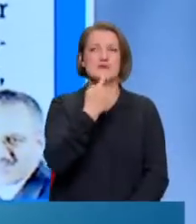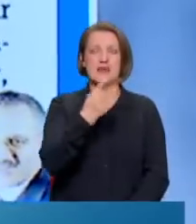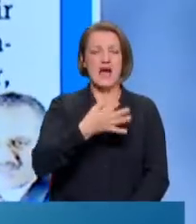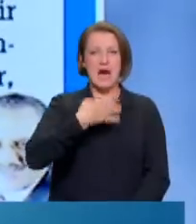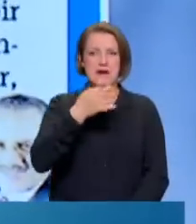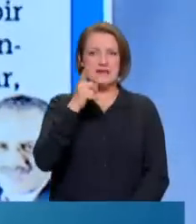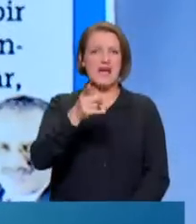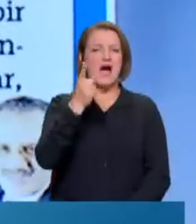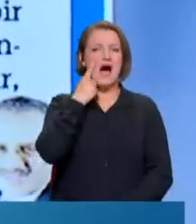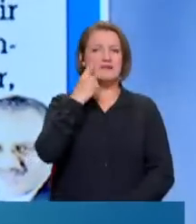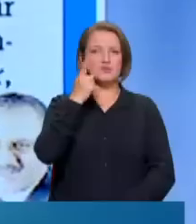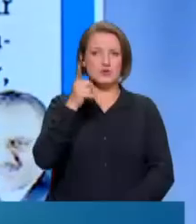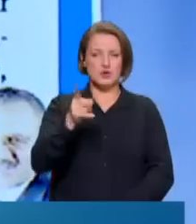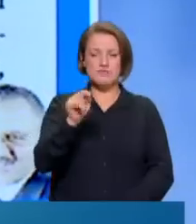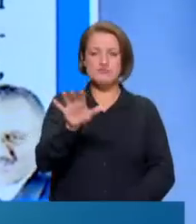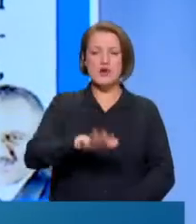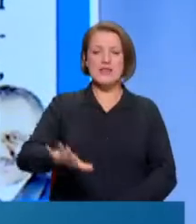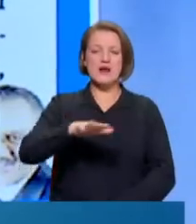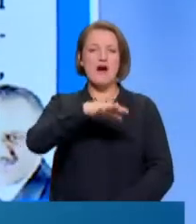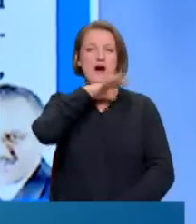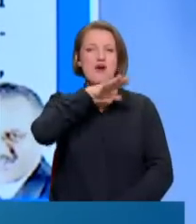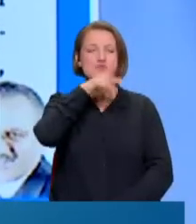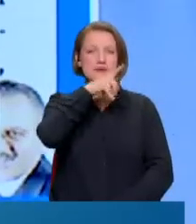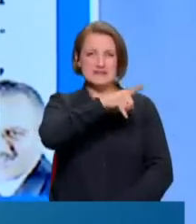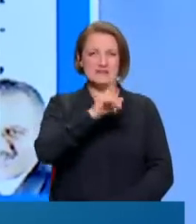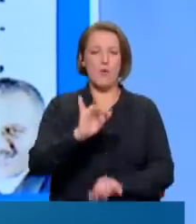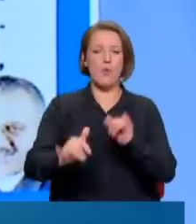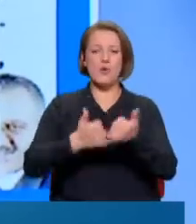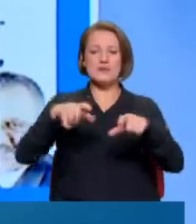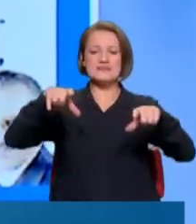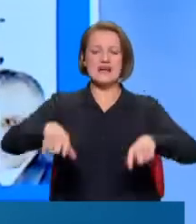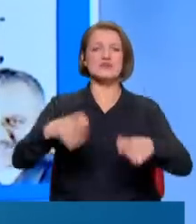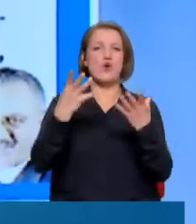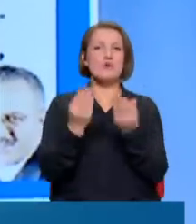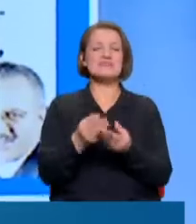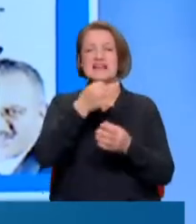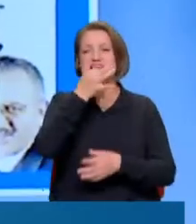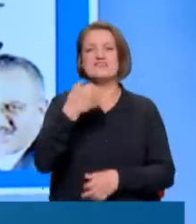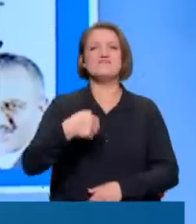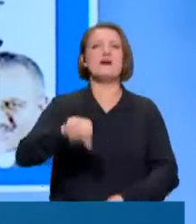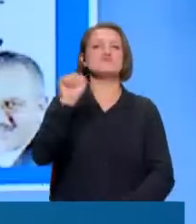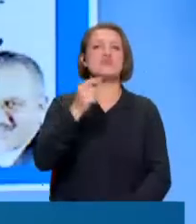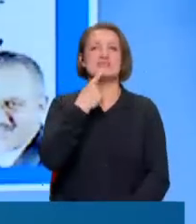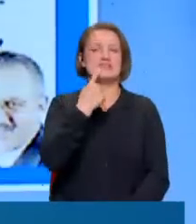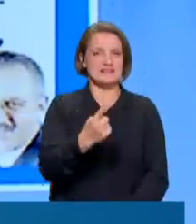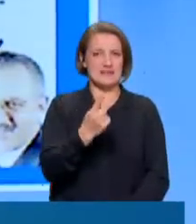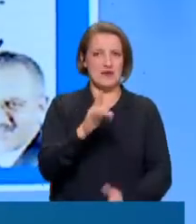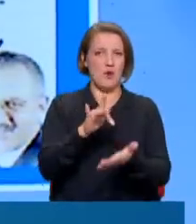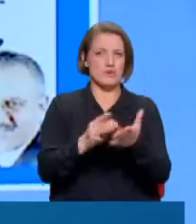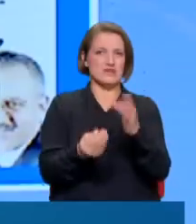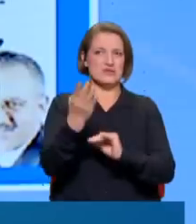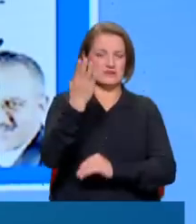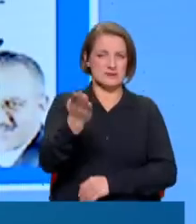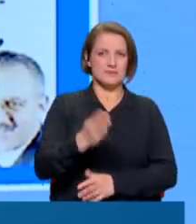haberde Atatürk'ün buraların Avrupa emperyalizminin oyun sahası olmasına müsaade etmeyeceğiz dediği de